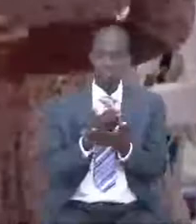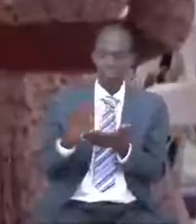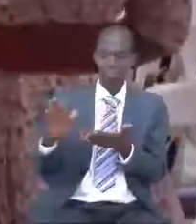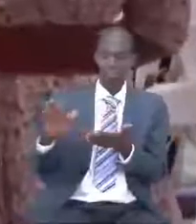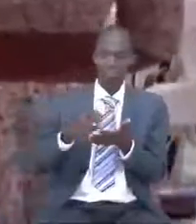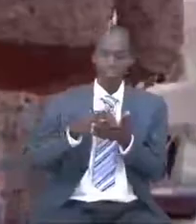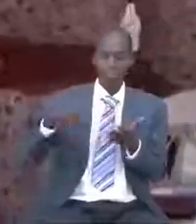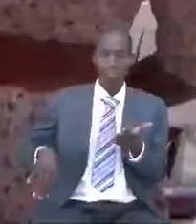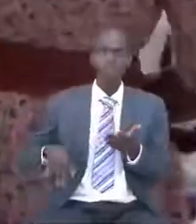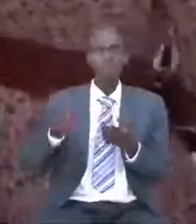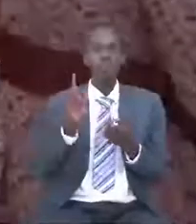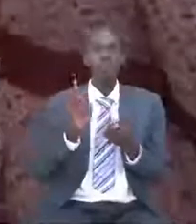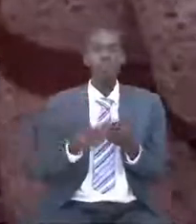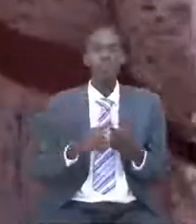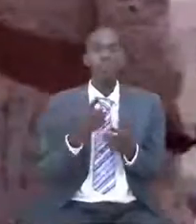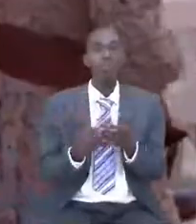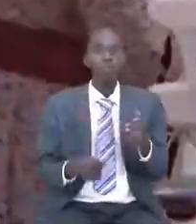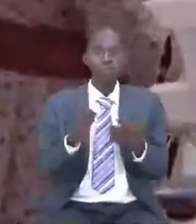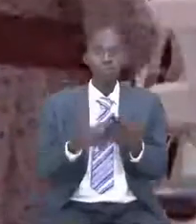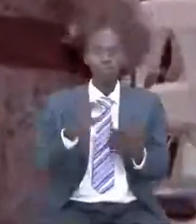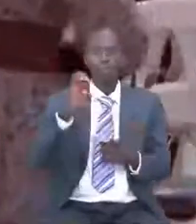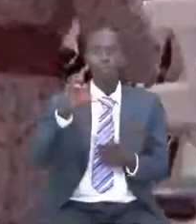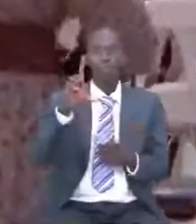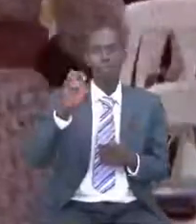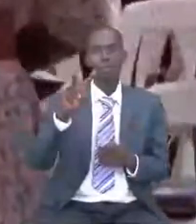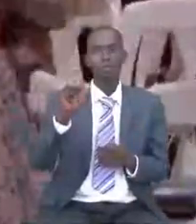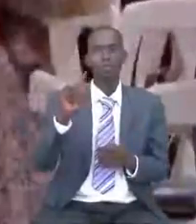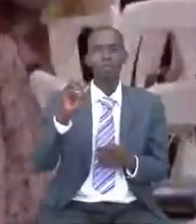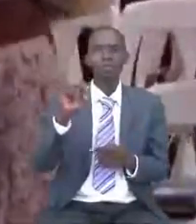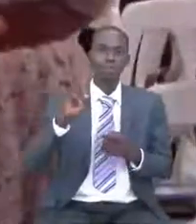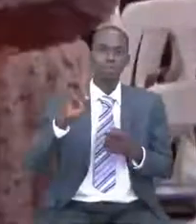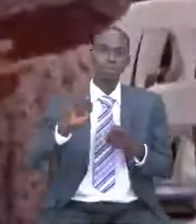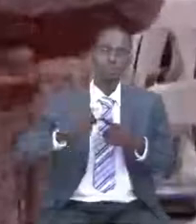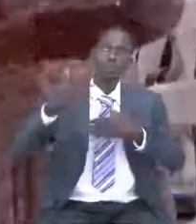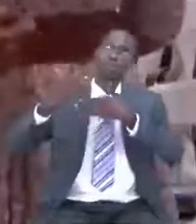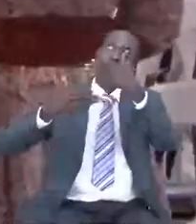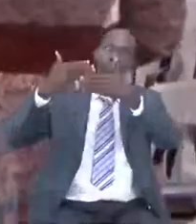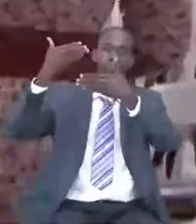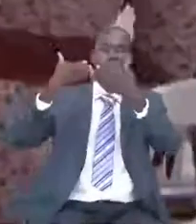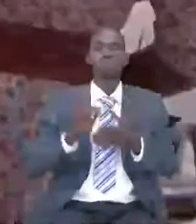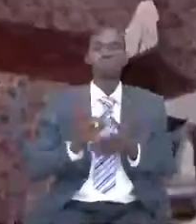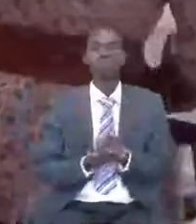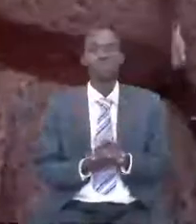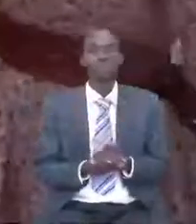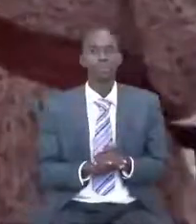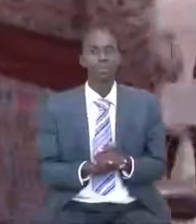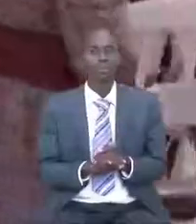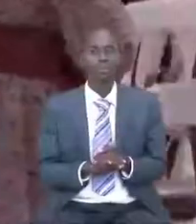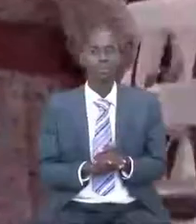Transforme cela, cette élimination, en élévation pour progresser dans ta